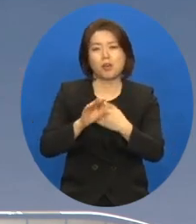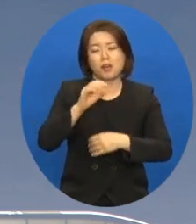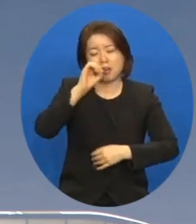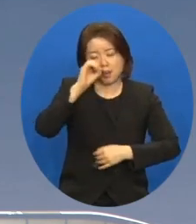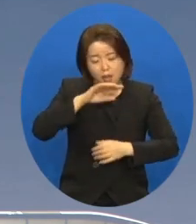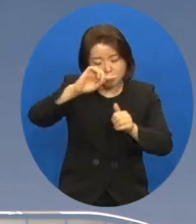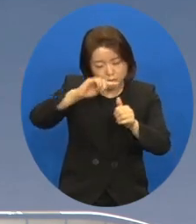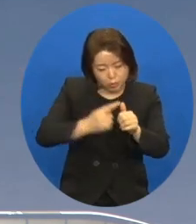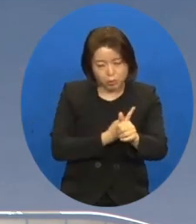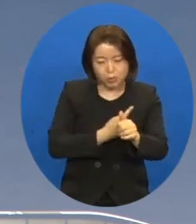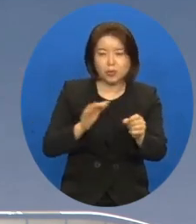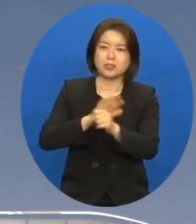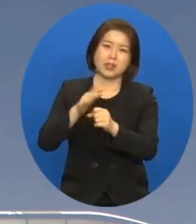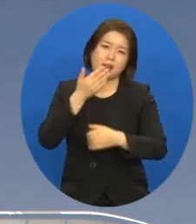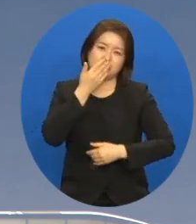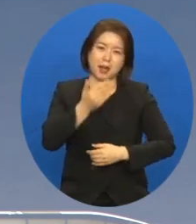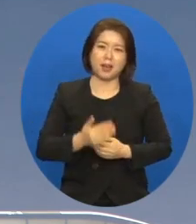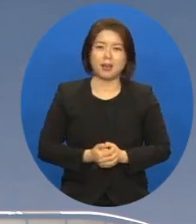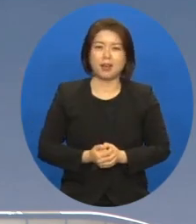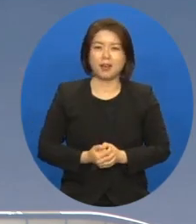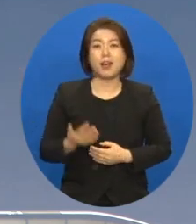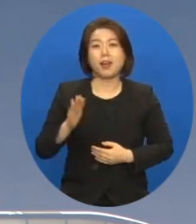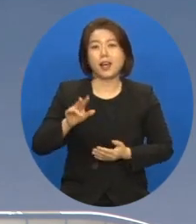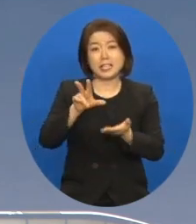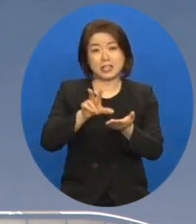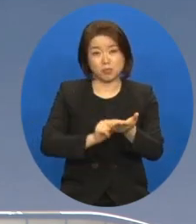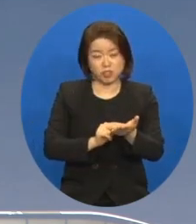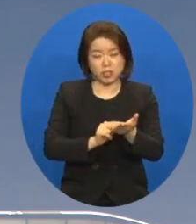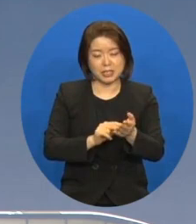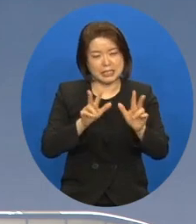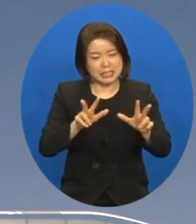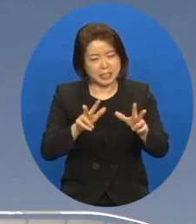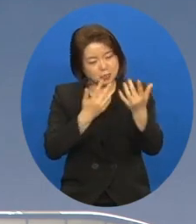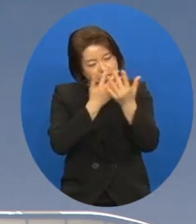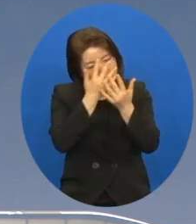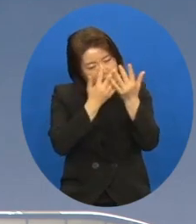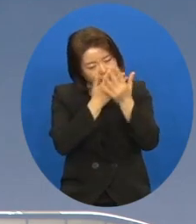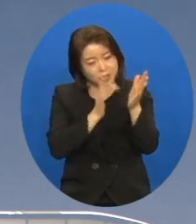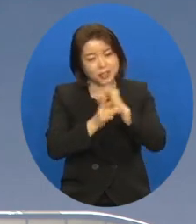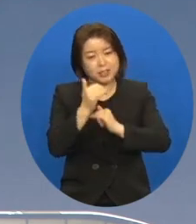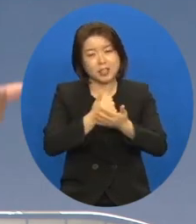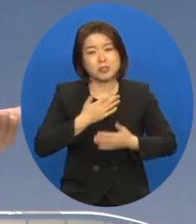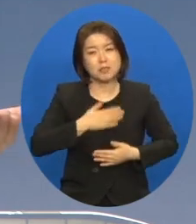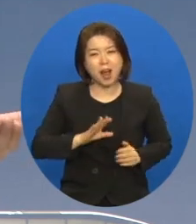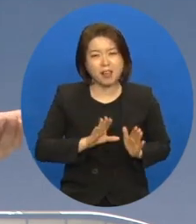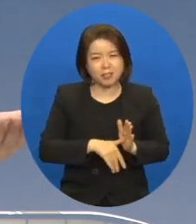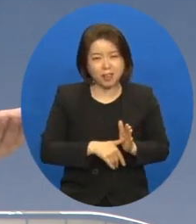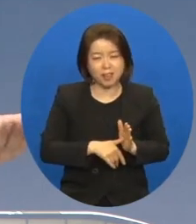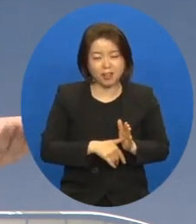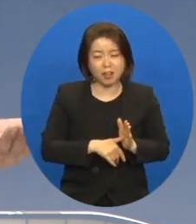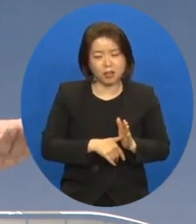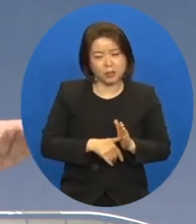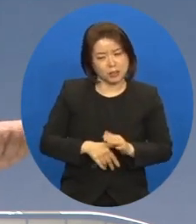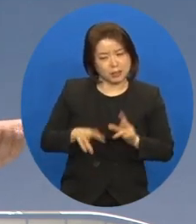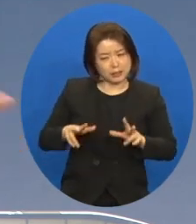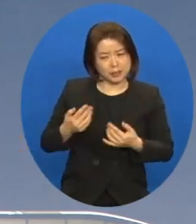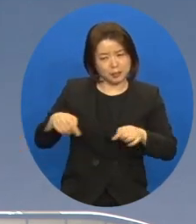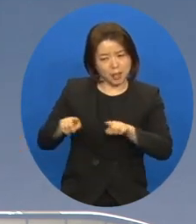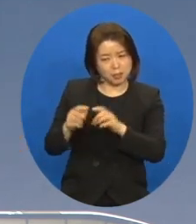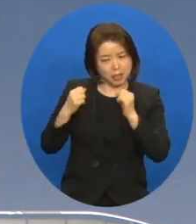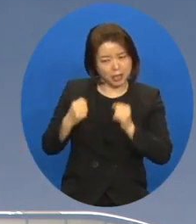되는 거예요. 문제는 이렇게 희미하게 예수님을 알 때 분명히 우리 가운데 계신 건